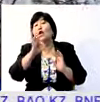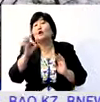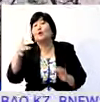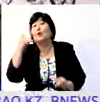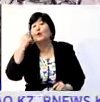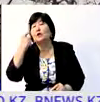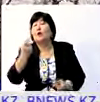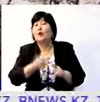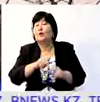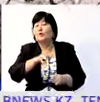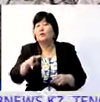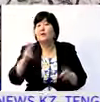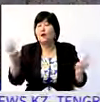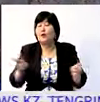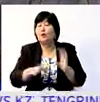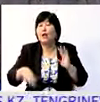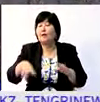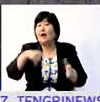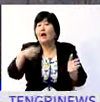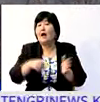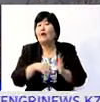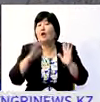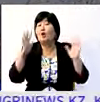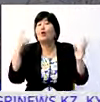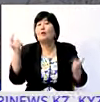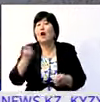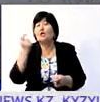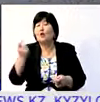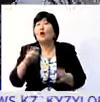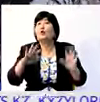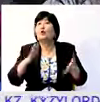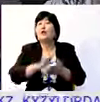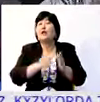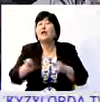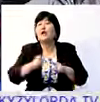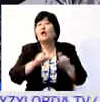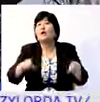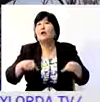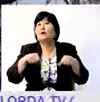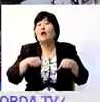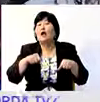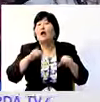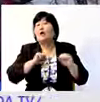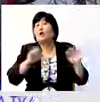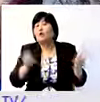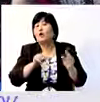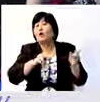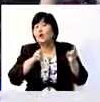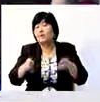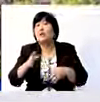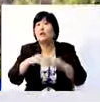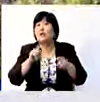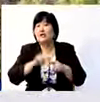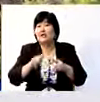Санаулы минуттардан соң отқа оранған аумаққа қалалық орман шаруашылығы төтенше жағдайлар басқармасының құтқарушылары келіп жетті. Мамандырылған құрам